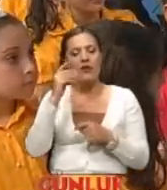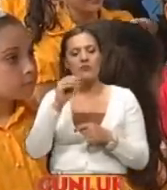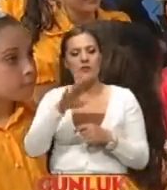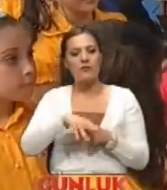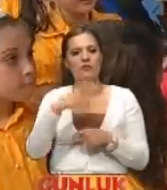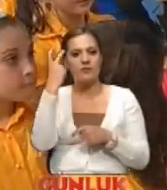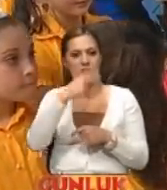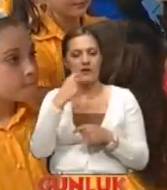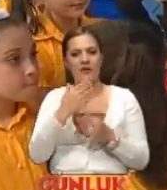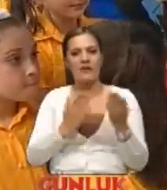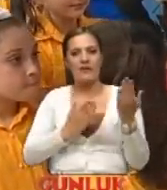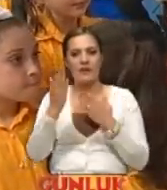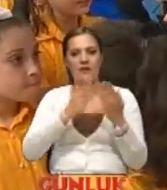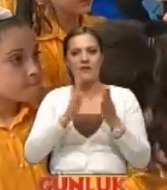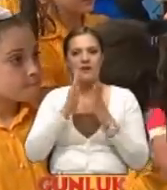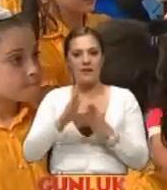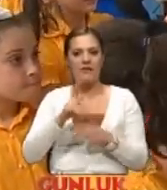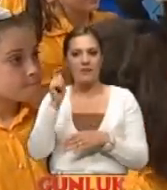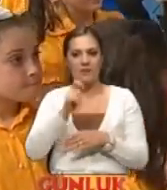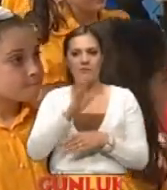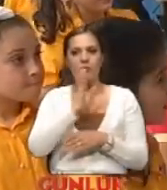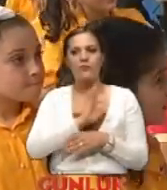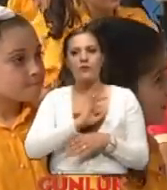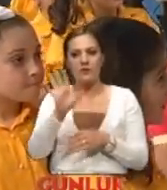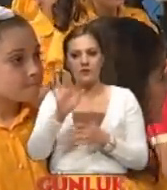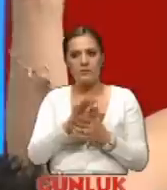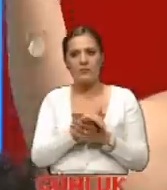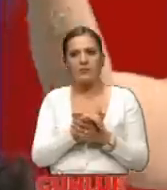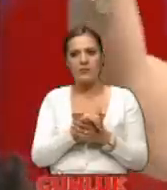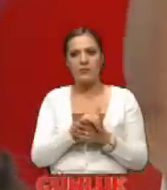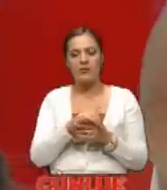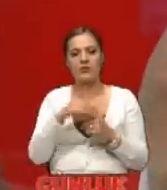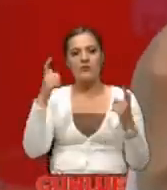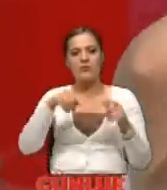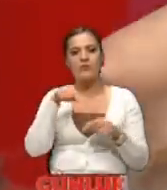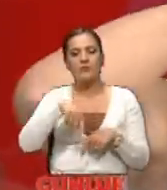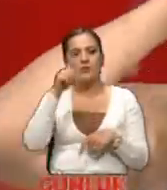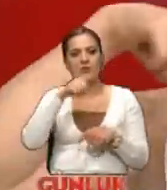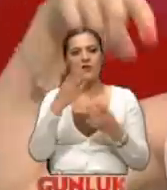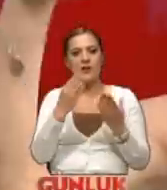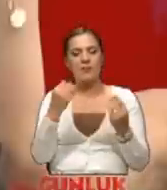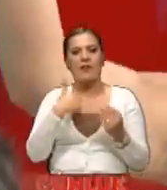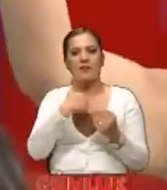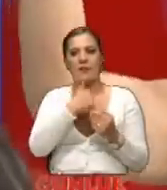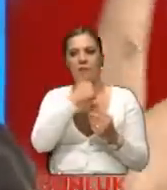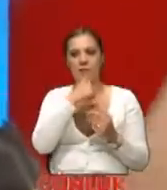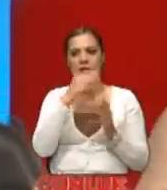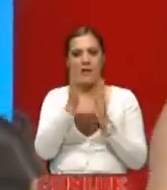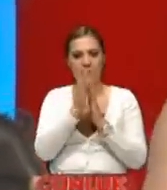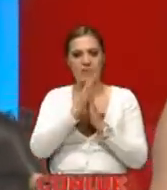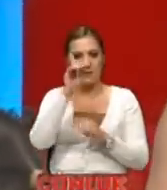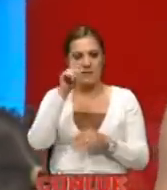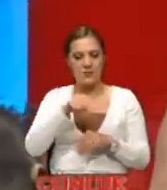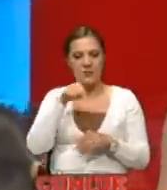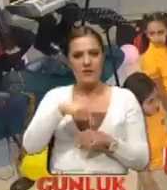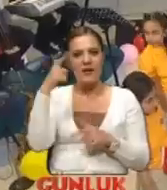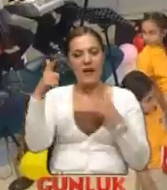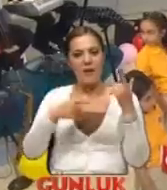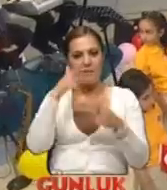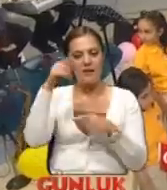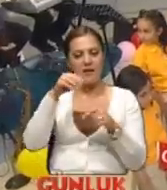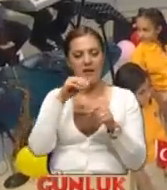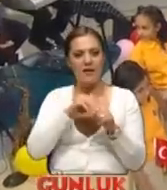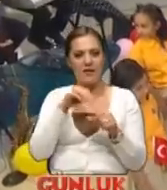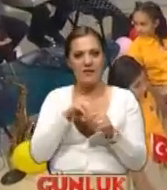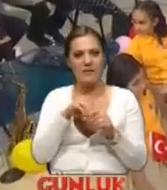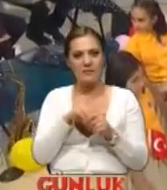şarkılarıyla danslarımıza devam ediyoruz. Muhteşem. Muhteşem. Stüdyo bugün kalabalık. Anneler, babalar, alkışlayabilir miyiz lütfen, kameraları bırakın.